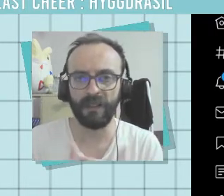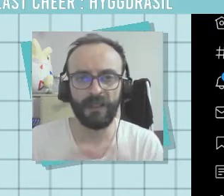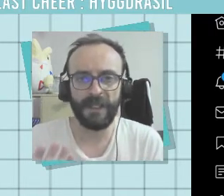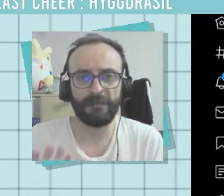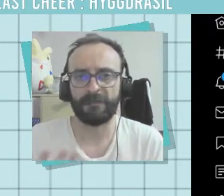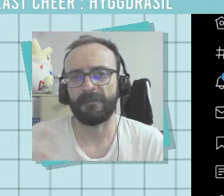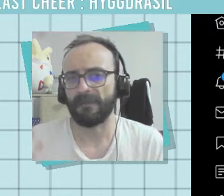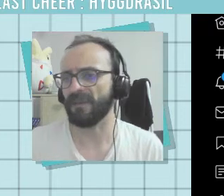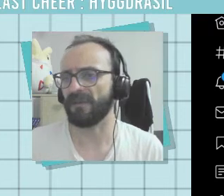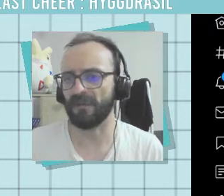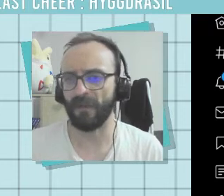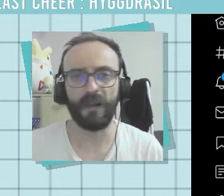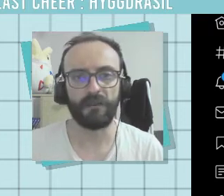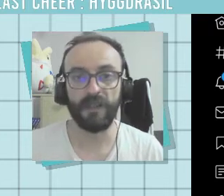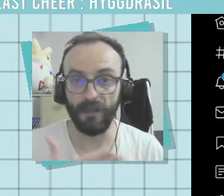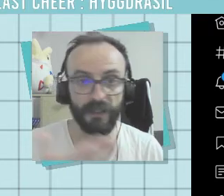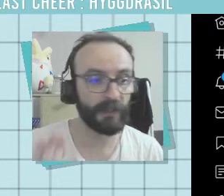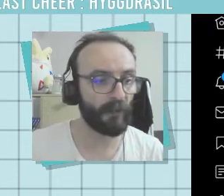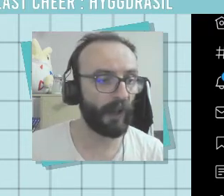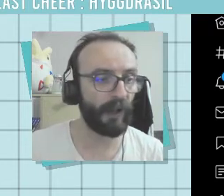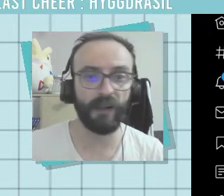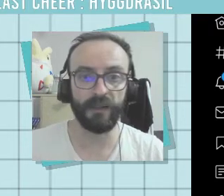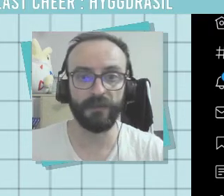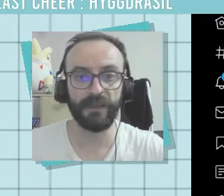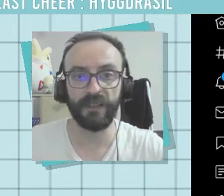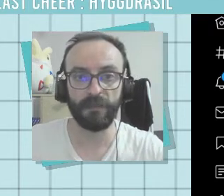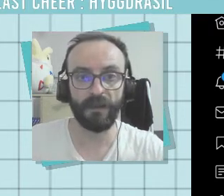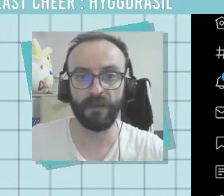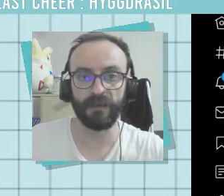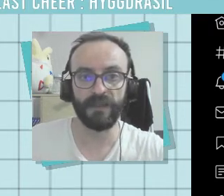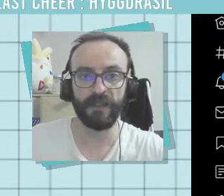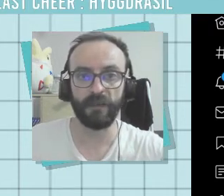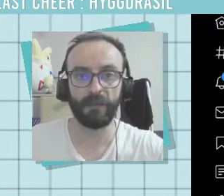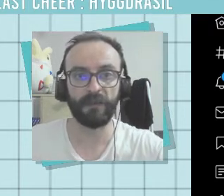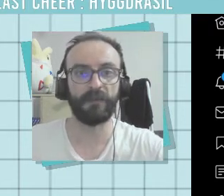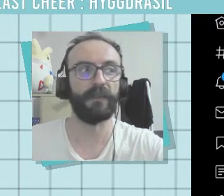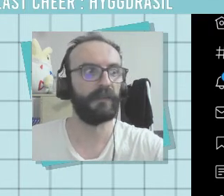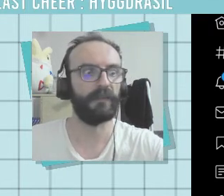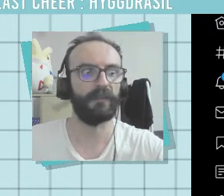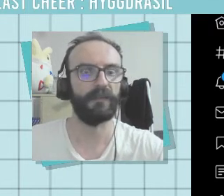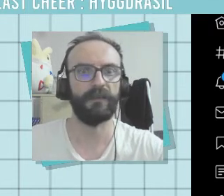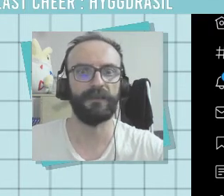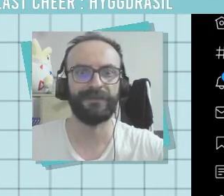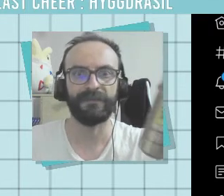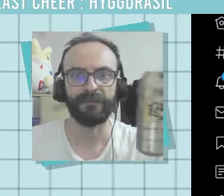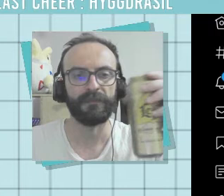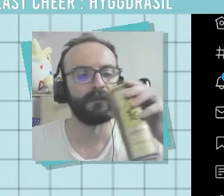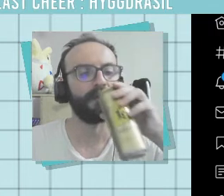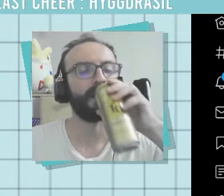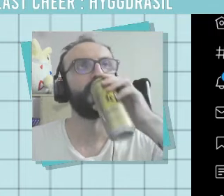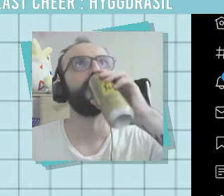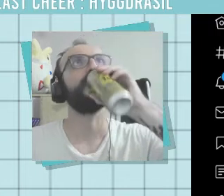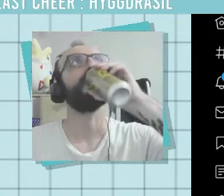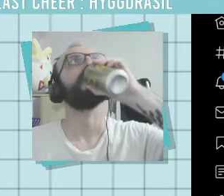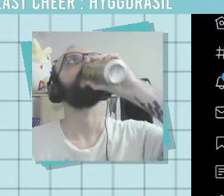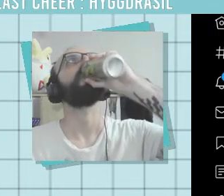là-dedans. Voilà, moi j'ai validé mon A1 à l'IVT et je parle la langue des signes avec mes potes. Enfin.